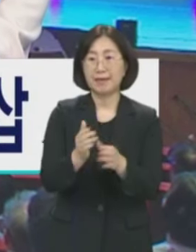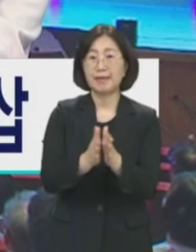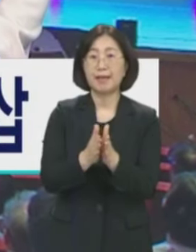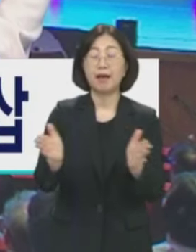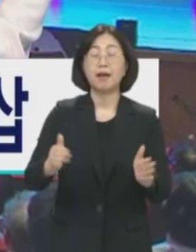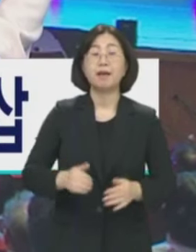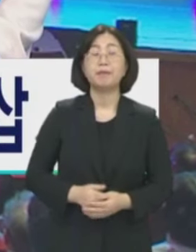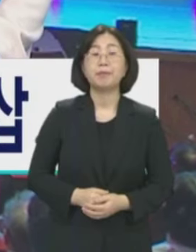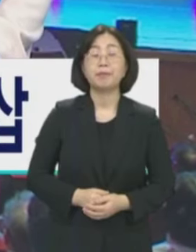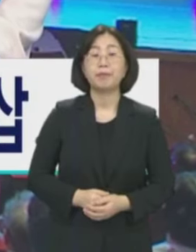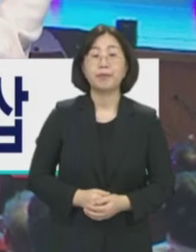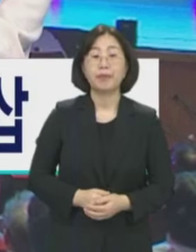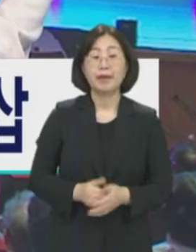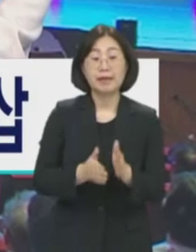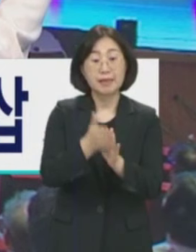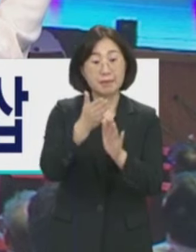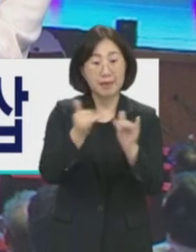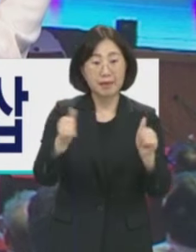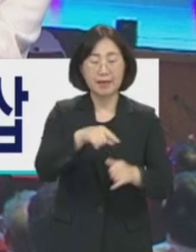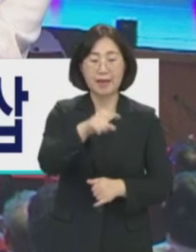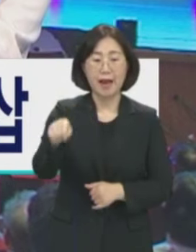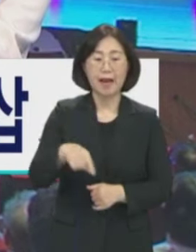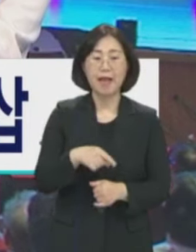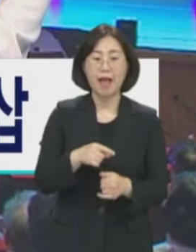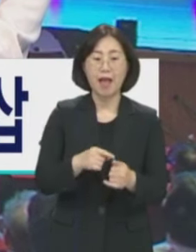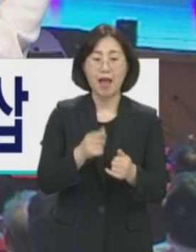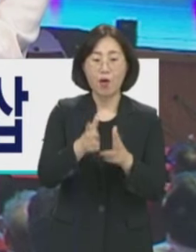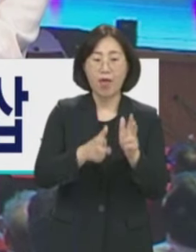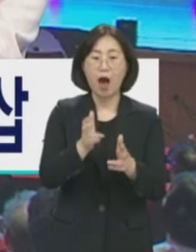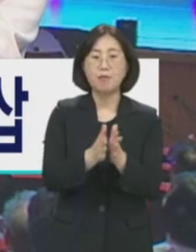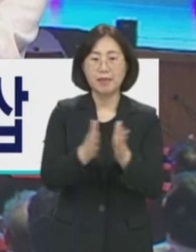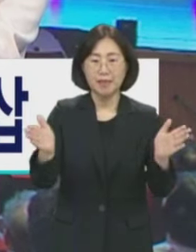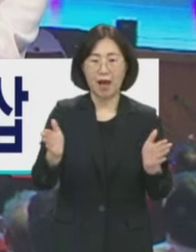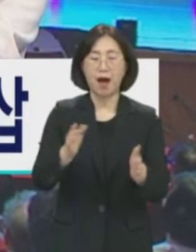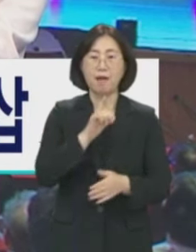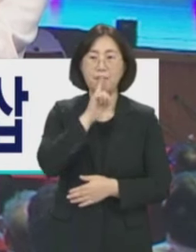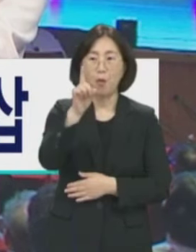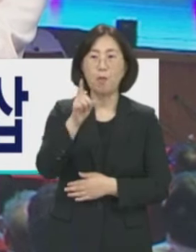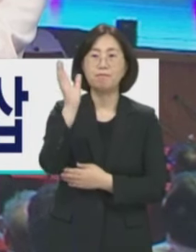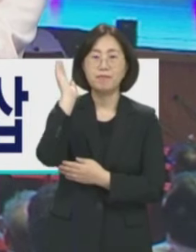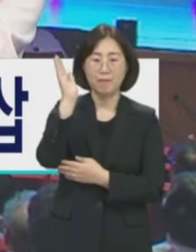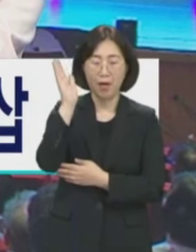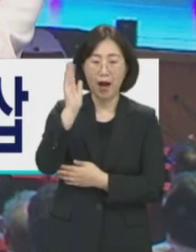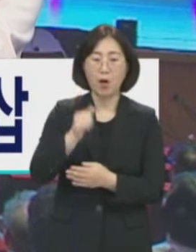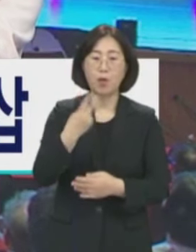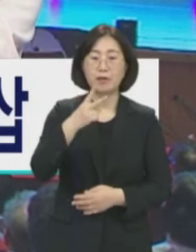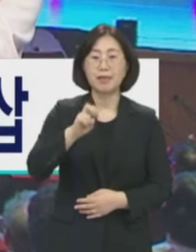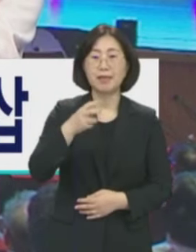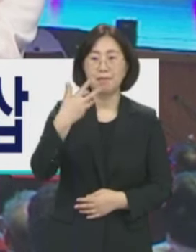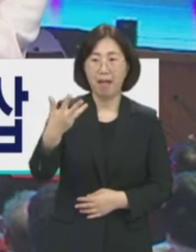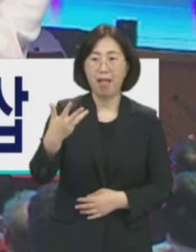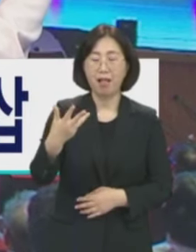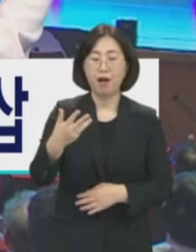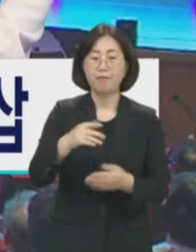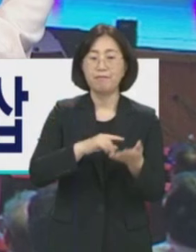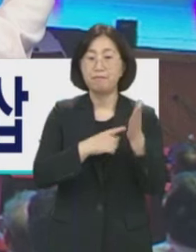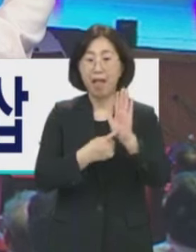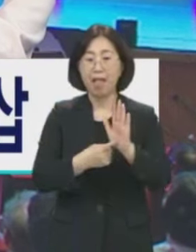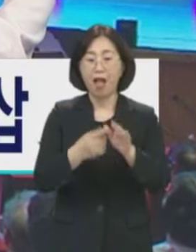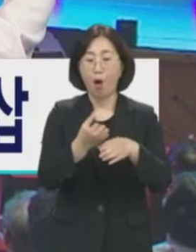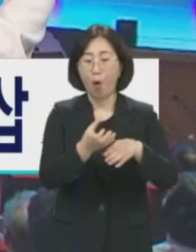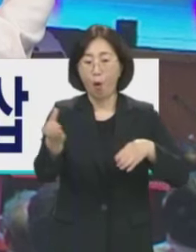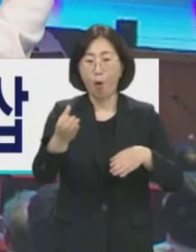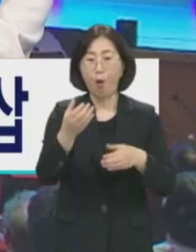떴습니다. 대전시는 시민들 앞에서 착수 보고회를 열고 2028년에 공개될 트램의 큰 그림을 공개했는데, 대전